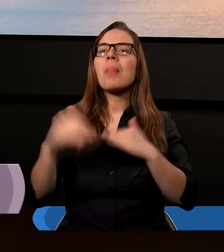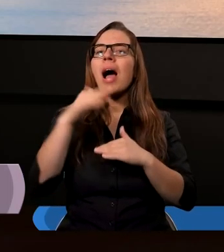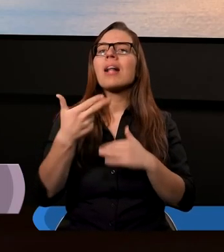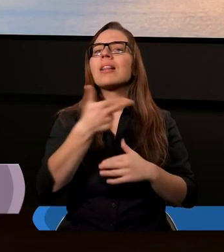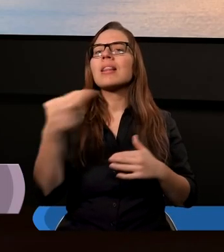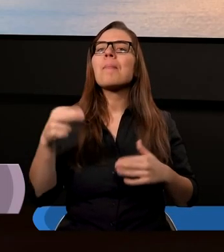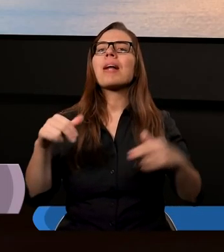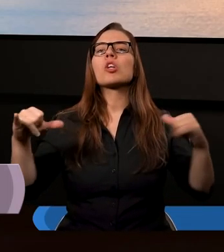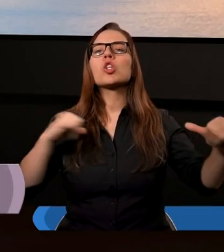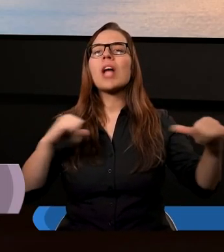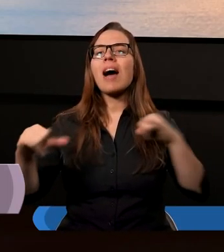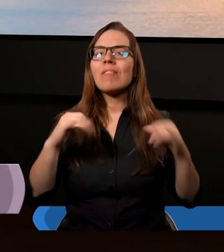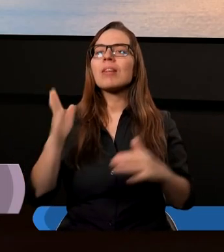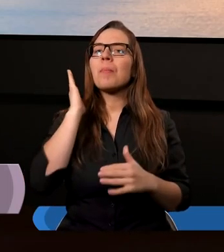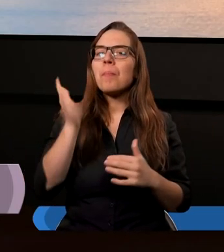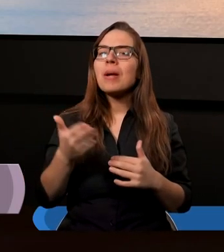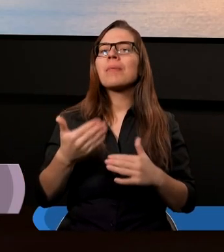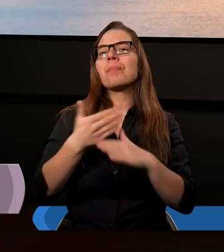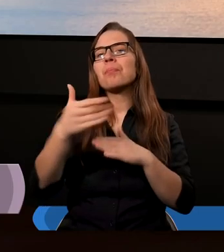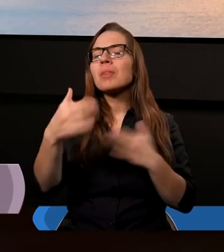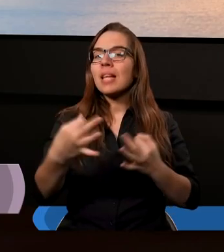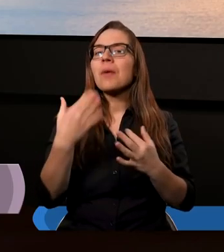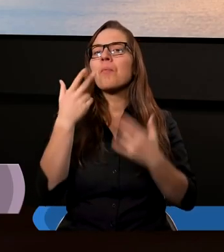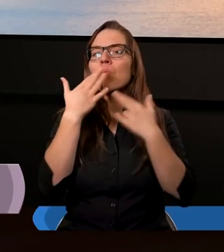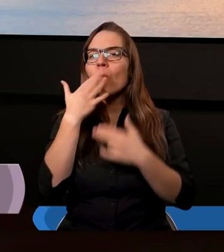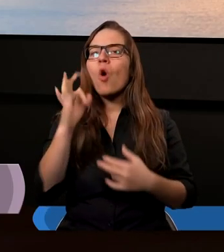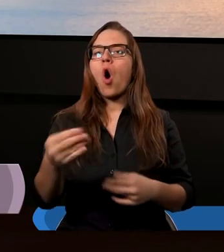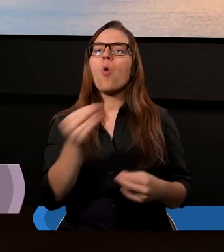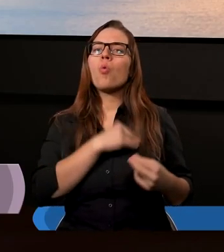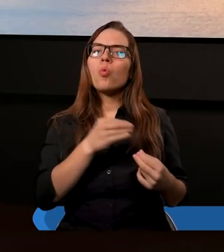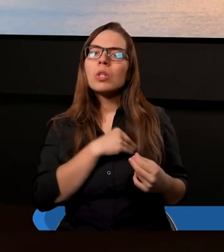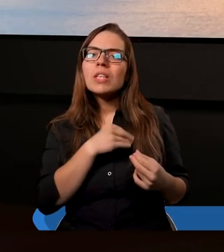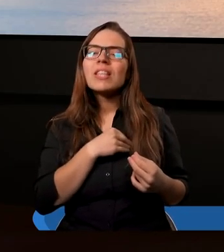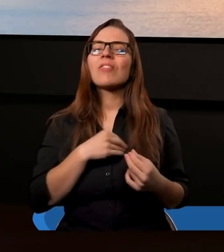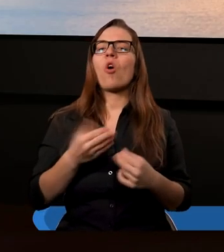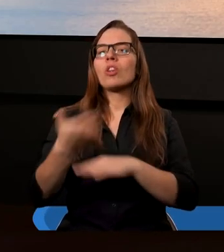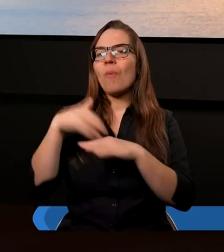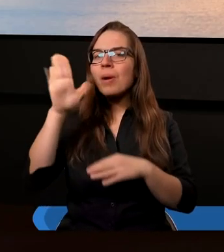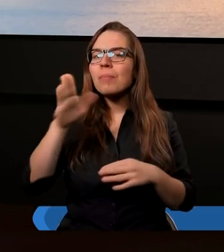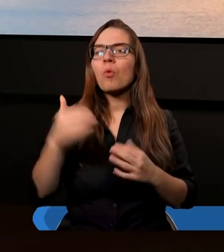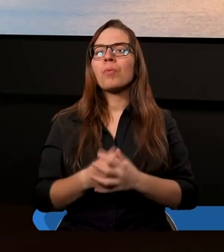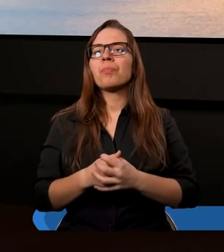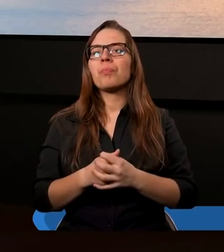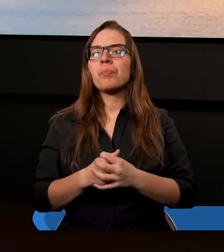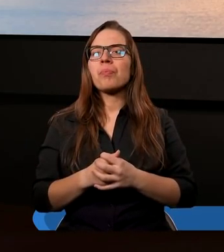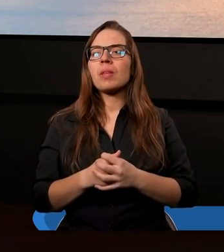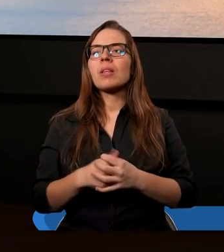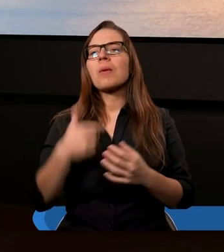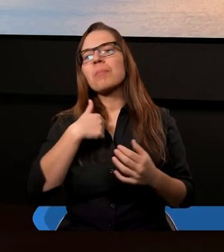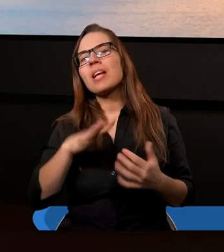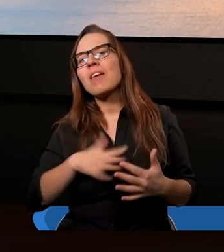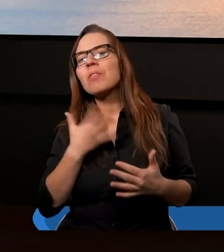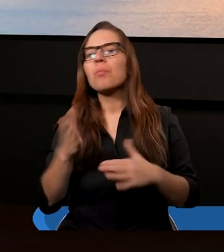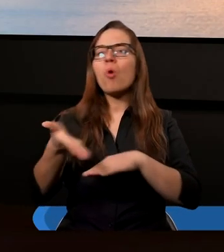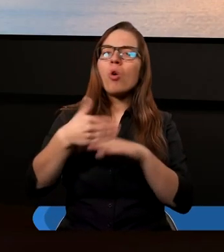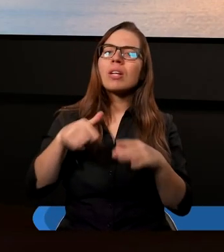szafarstwa. Będziemy mówić na temat uczciwości, przede wszystkim uczciwości w Dziesięcinie. I mi się wydaje, że na